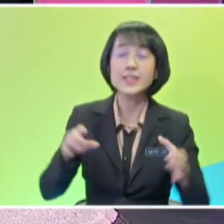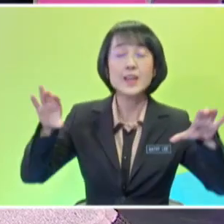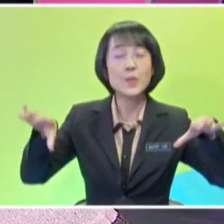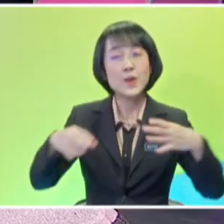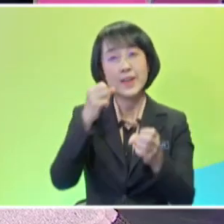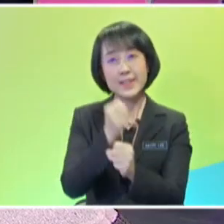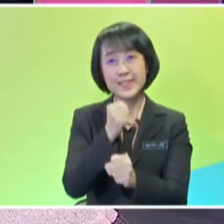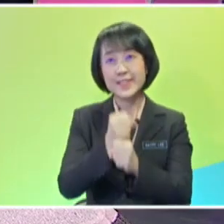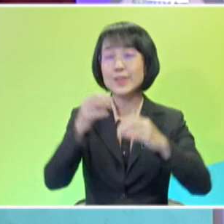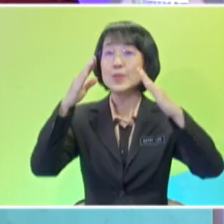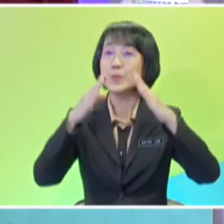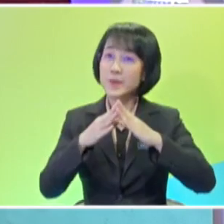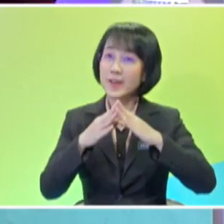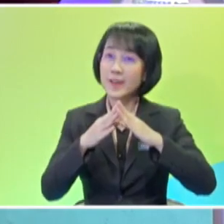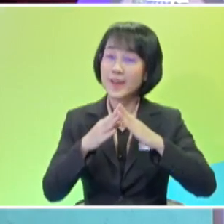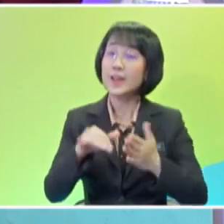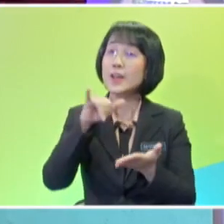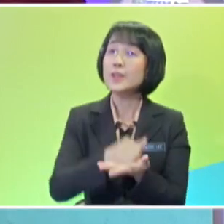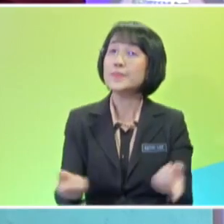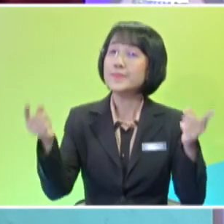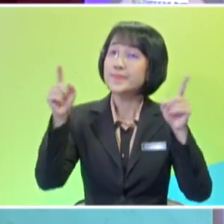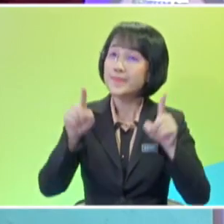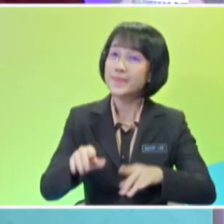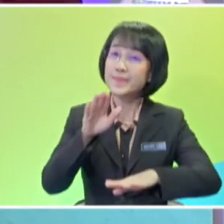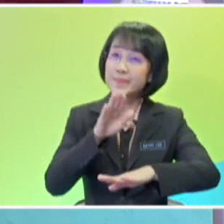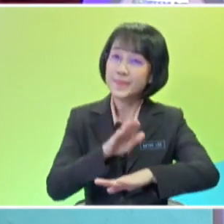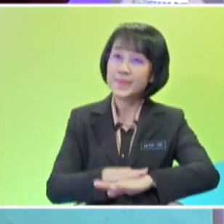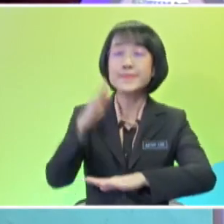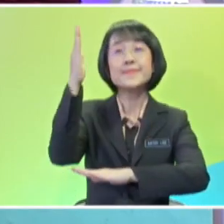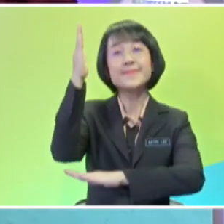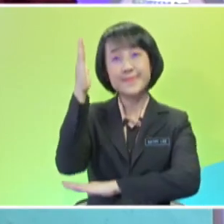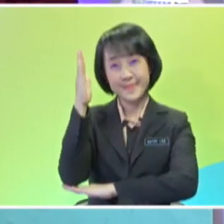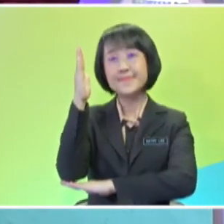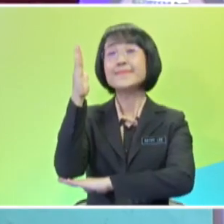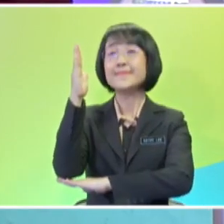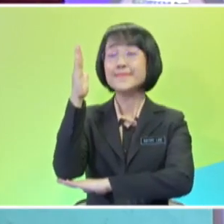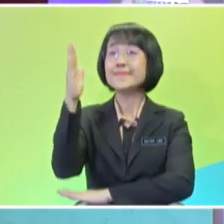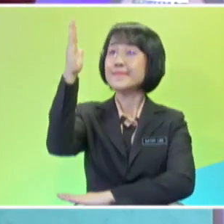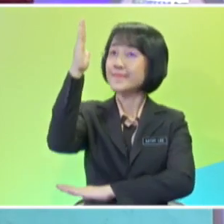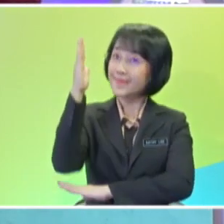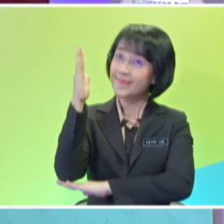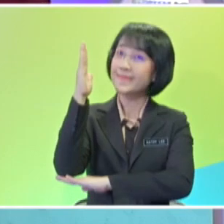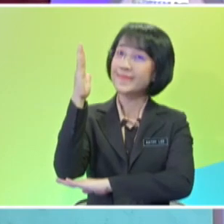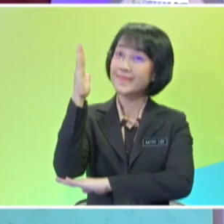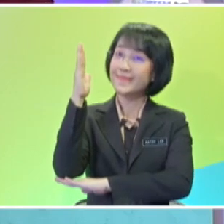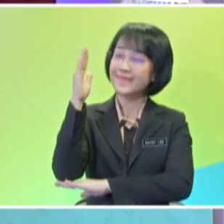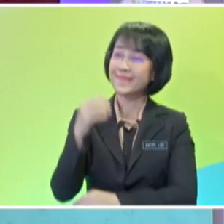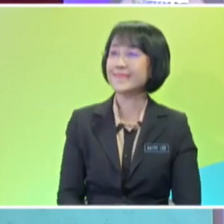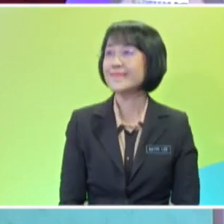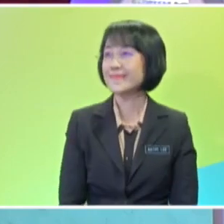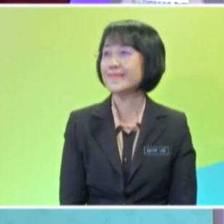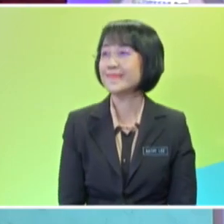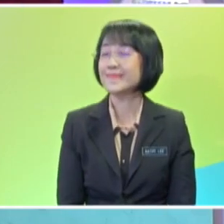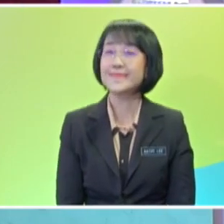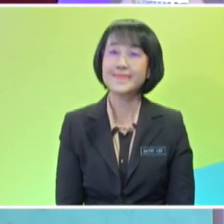itu berlaku pada waktu tengah hari tengah hari Oke Baik seterusnya